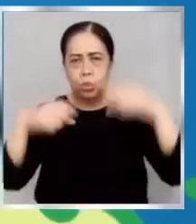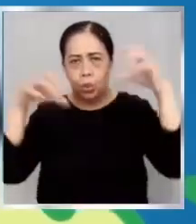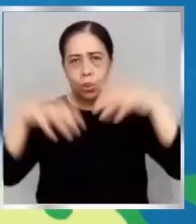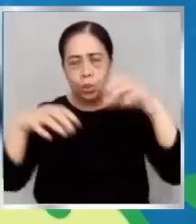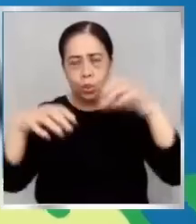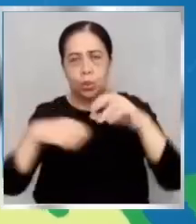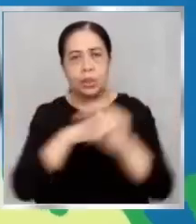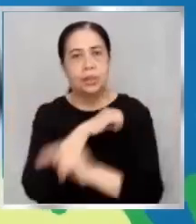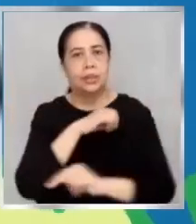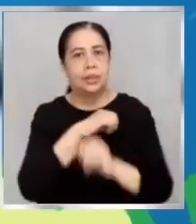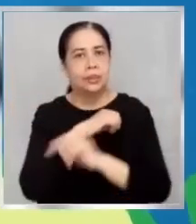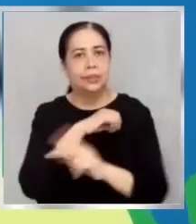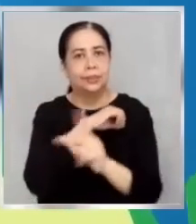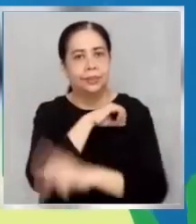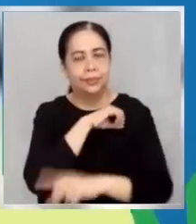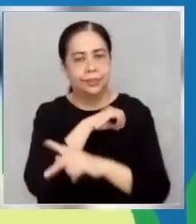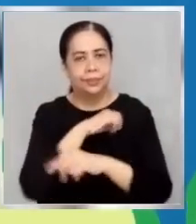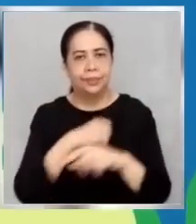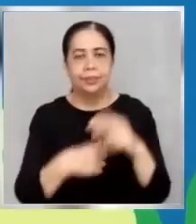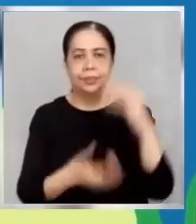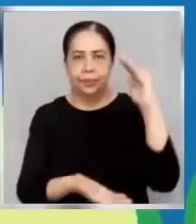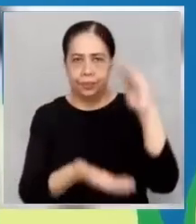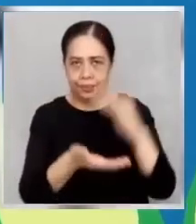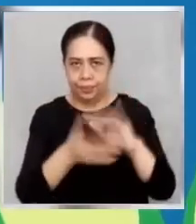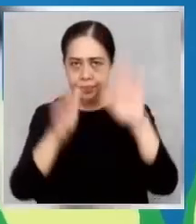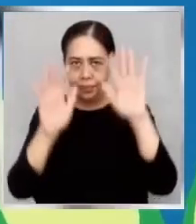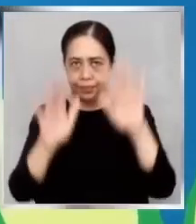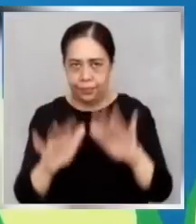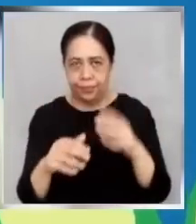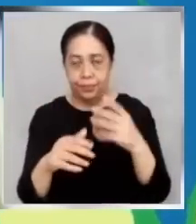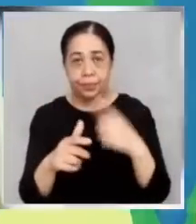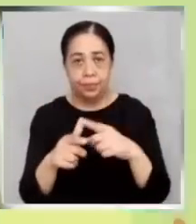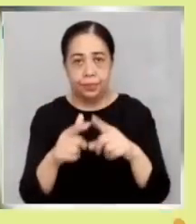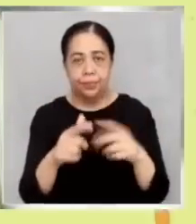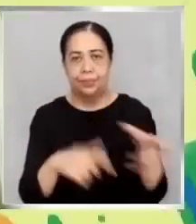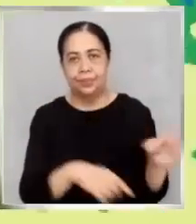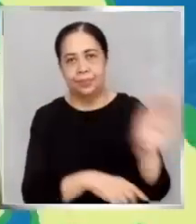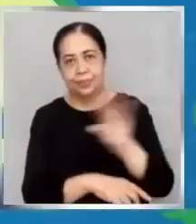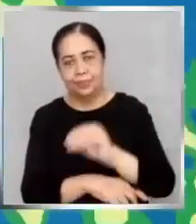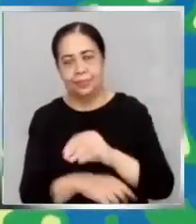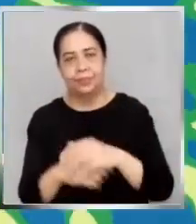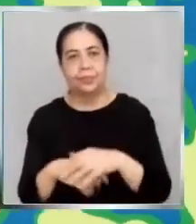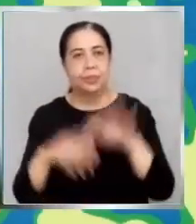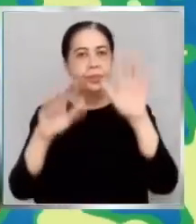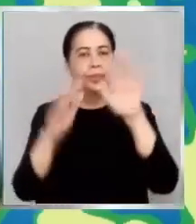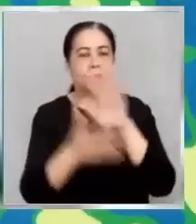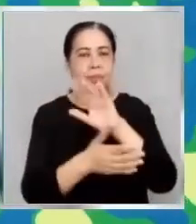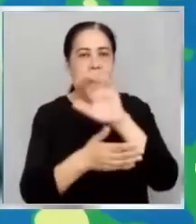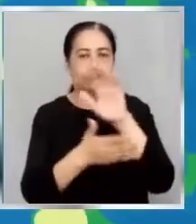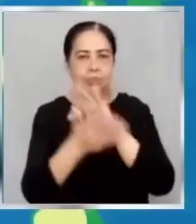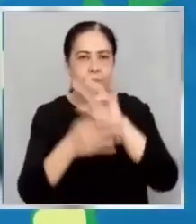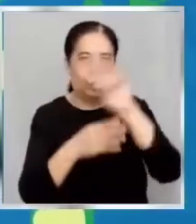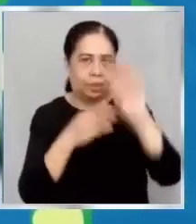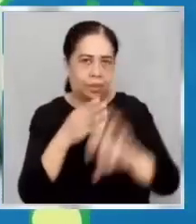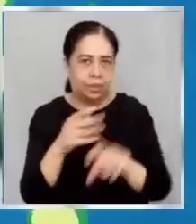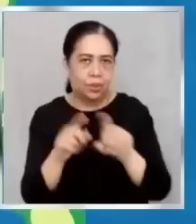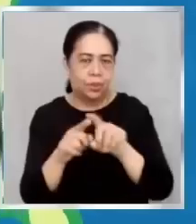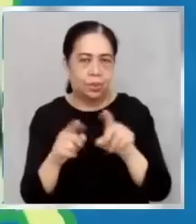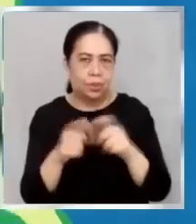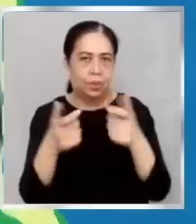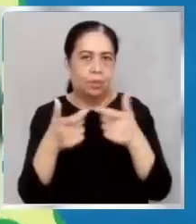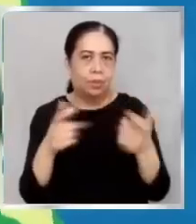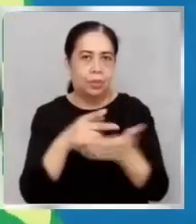Provinces. Bahagyang mababawasan ang pag-ulan pagsapit ng gabi. Maulang weekend din ang mararanasan sa malaking bahagi